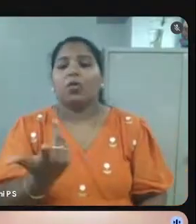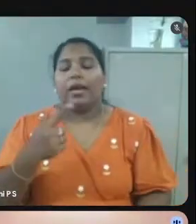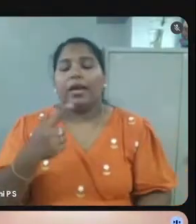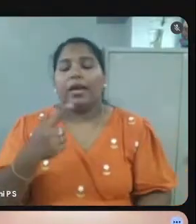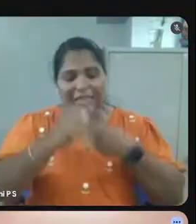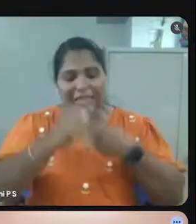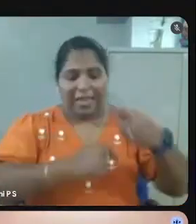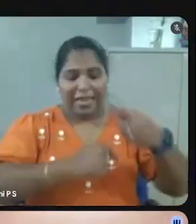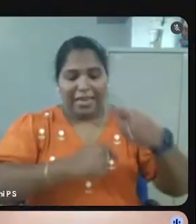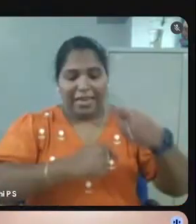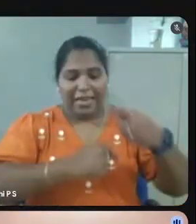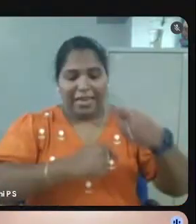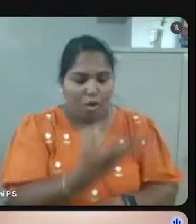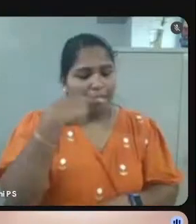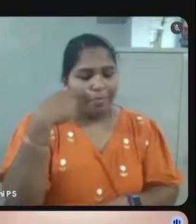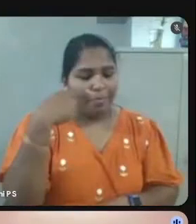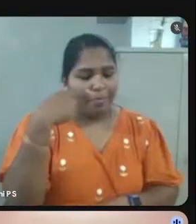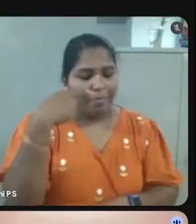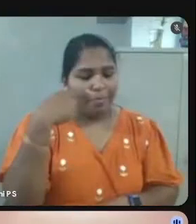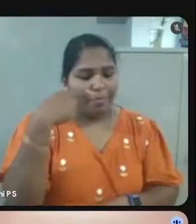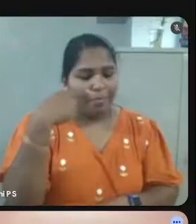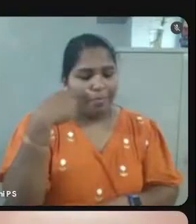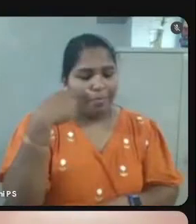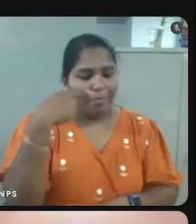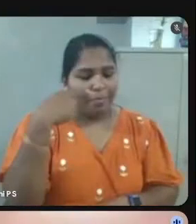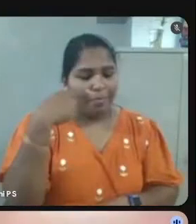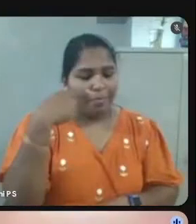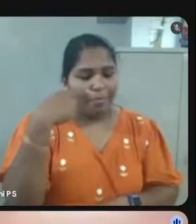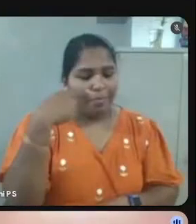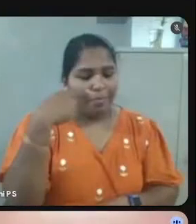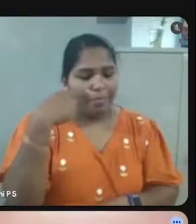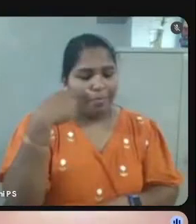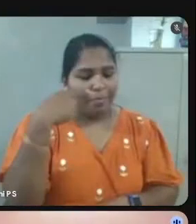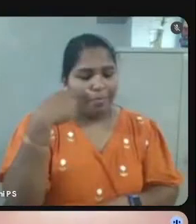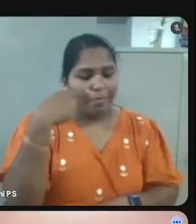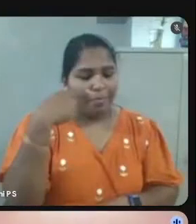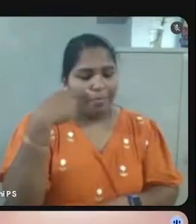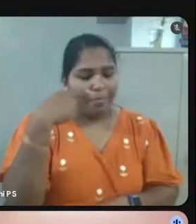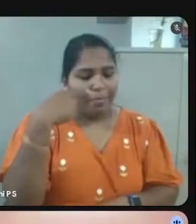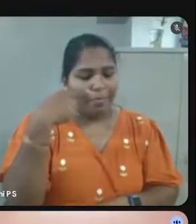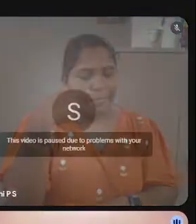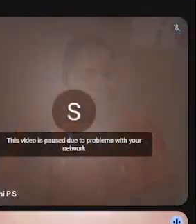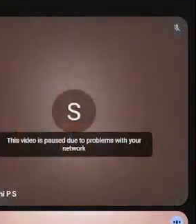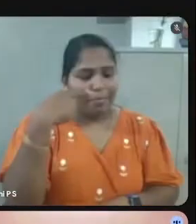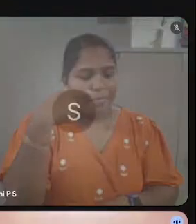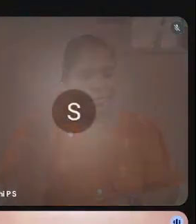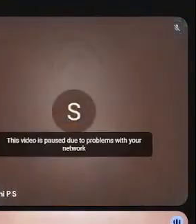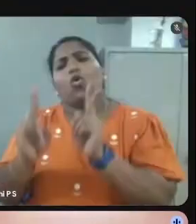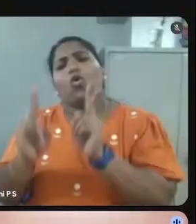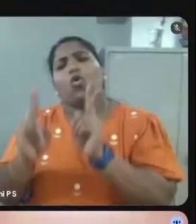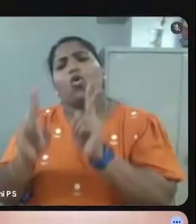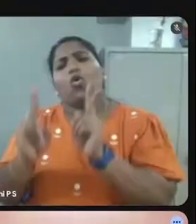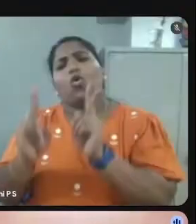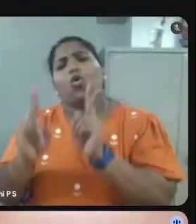സെക്സ് എന്നുള്ള ആക്ടിവിറ്റി. അത് ബാക്കി ഉറങ്ങുന്നത് പോലെ ബാക്കിയുള്ള ആക്ടിവിറ്റി ഒരു ആക്ടിവിറ്റിയാണ്. അതുകൊണ്ട് തന്നെ സെക്സ്